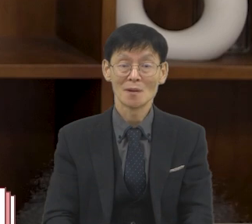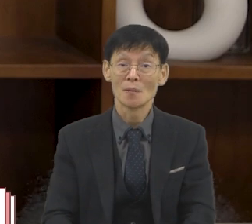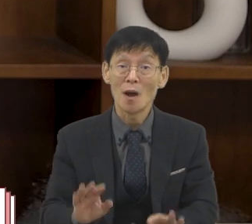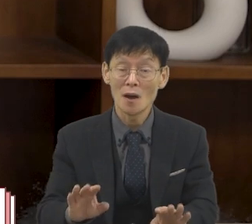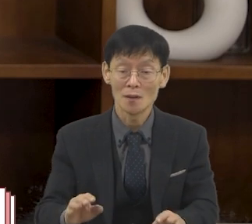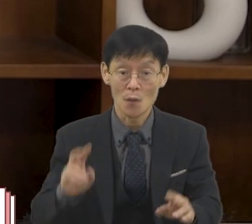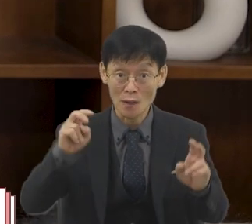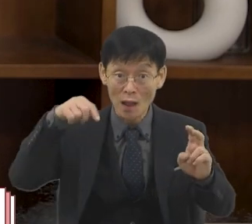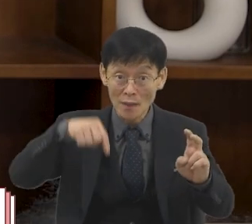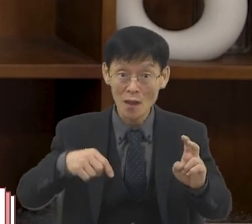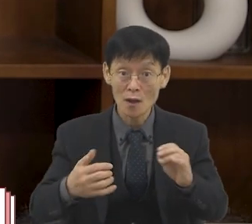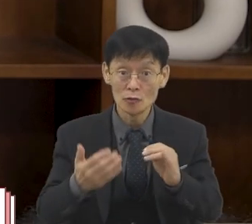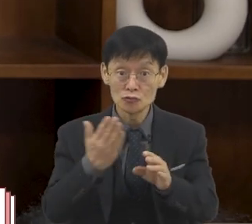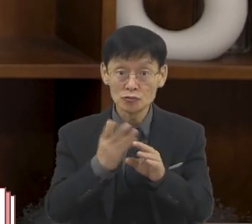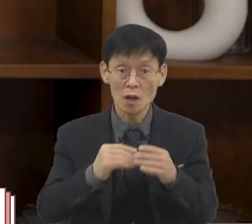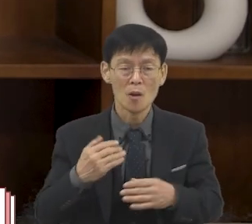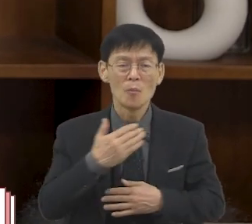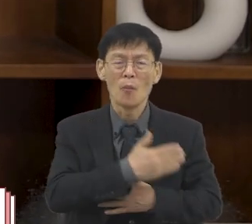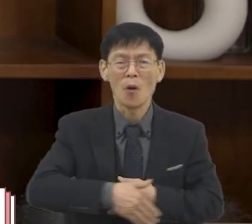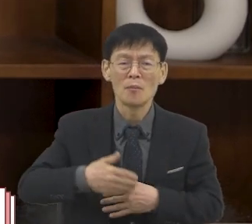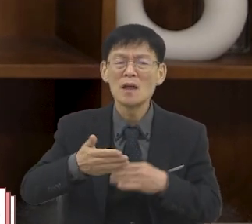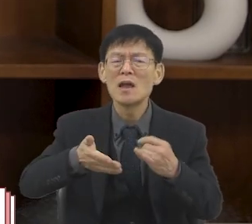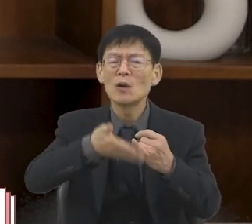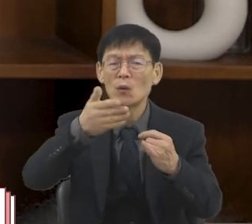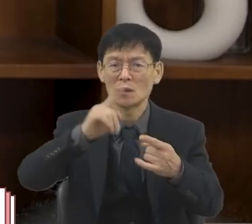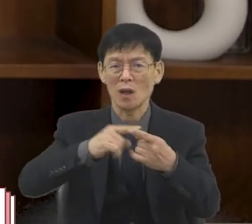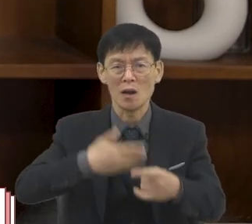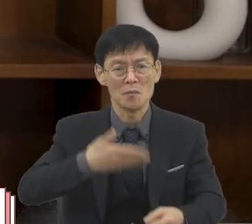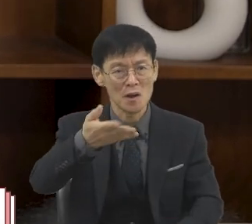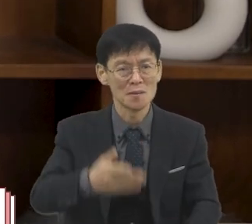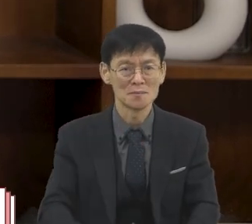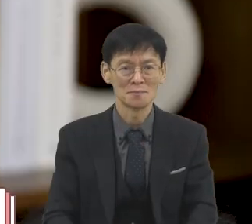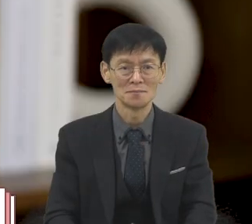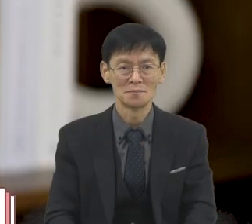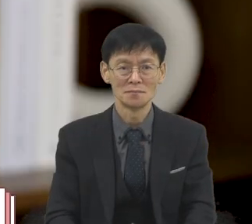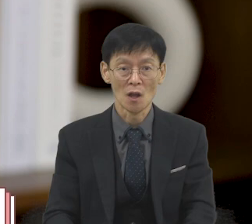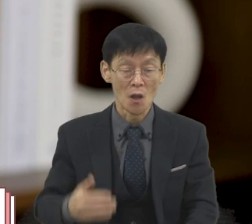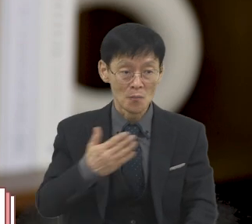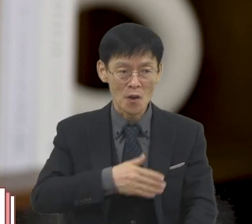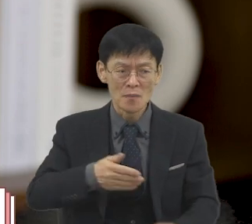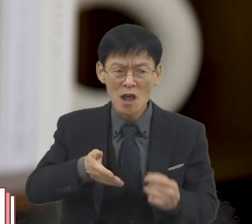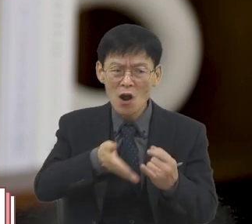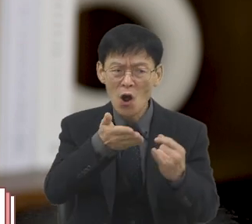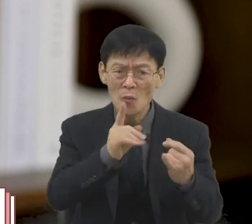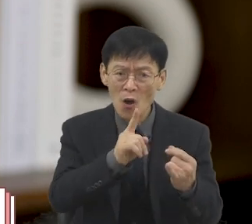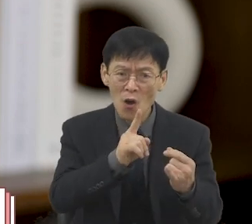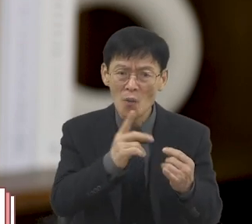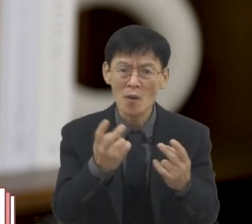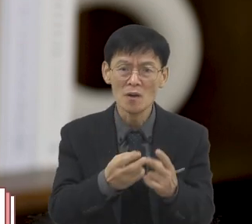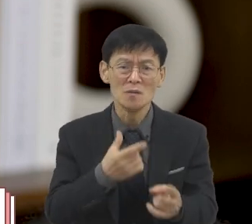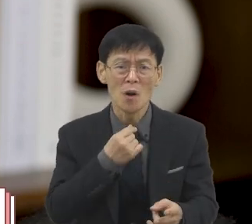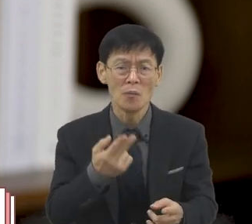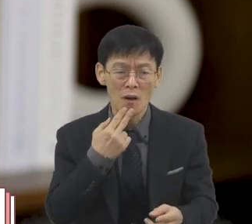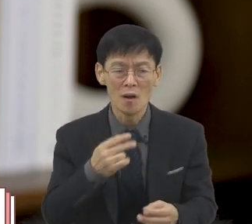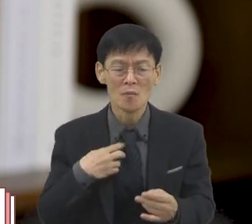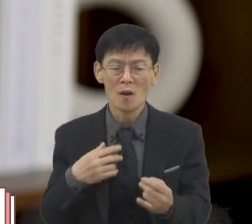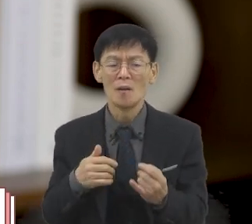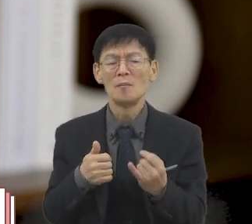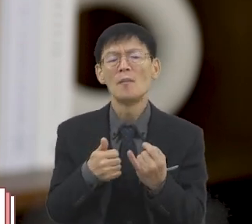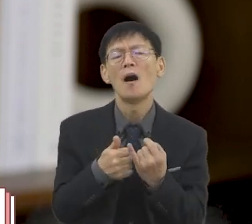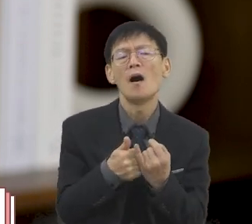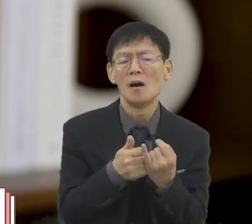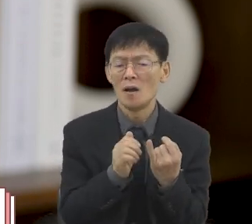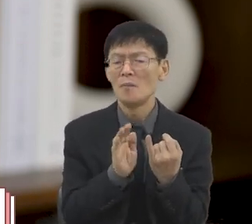이번엔 직장 내 성희롱 중 몸으로 하는 성희롱에 대해 알아보겠습니다. 몸으로 하는 성희롱은 내가 원하지 않는데